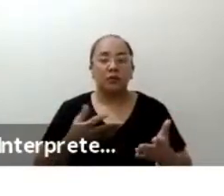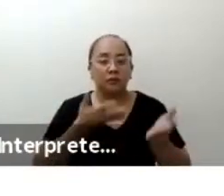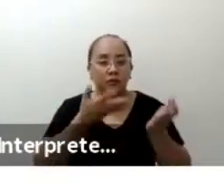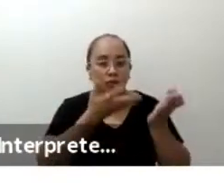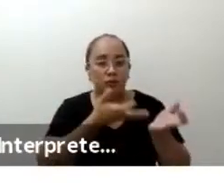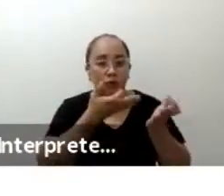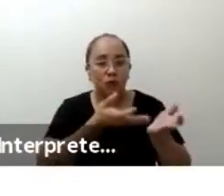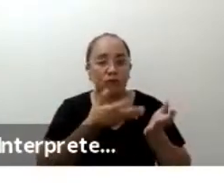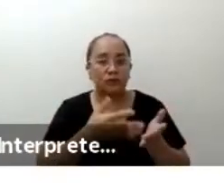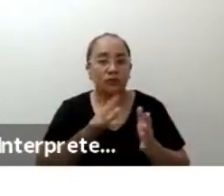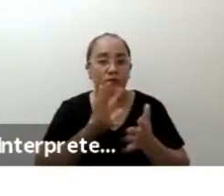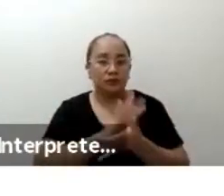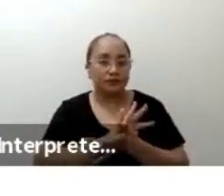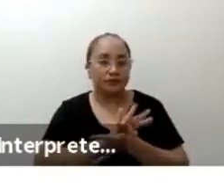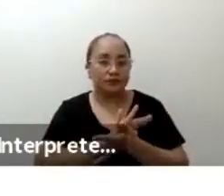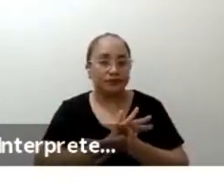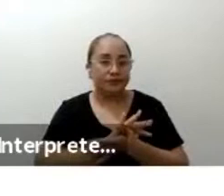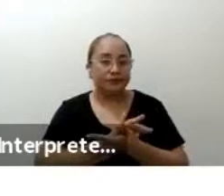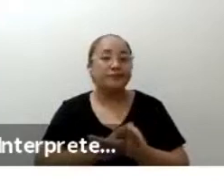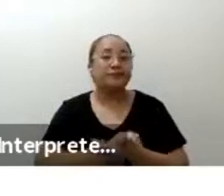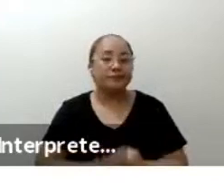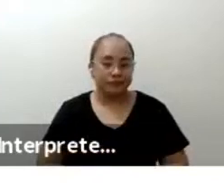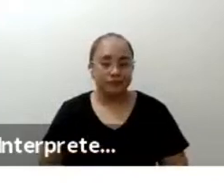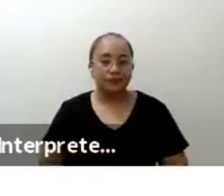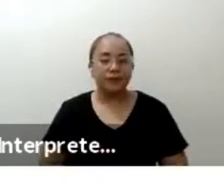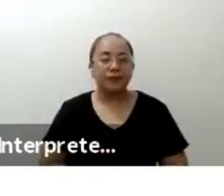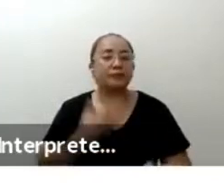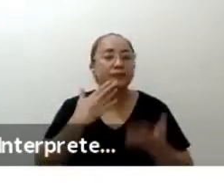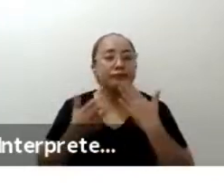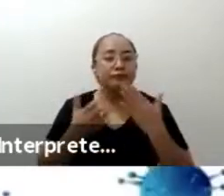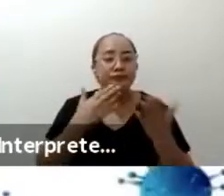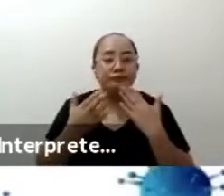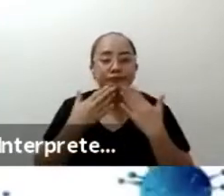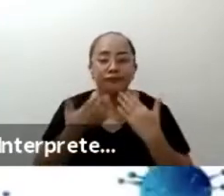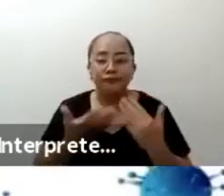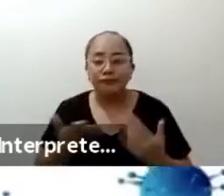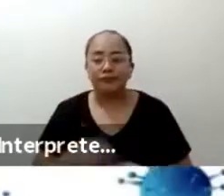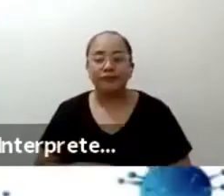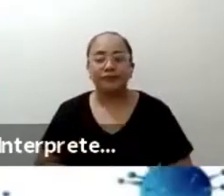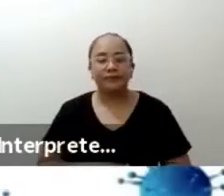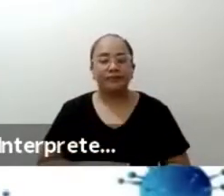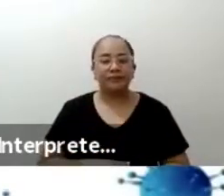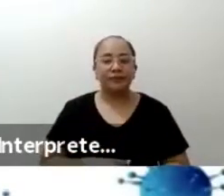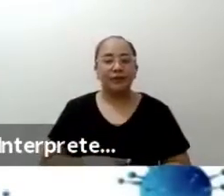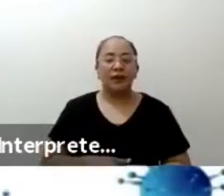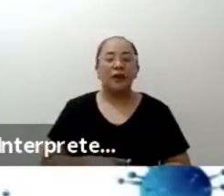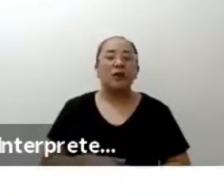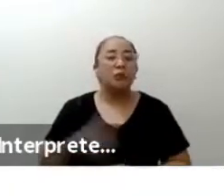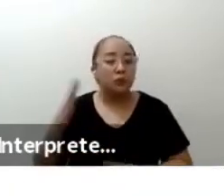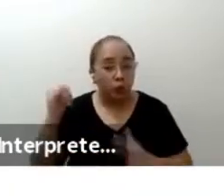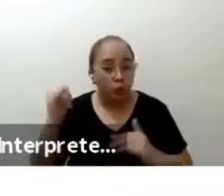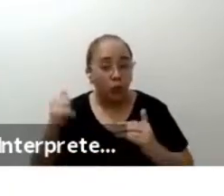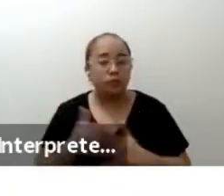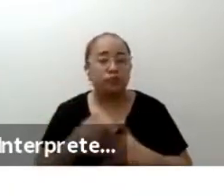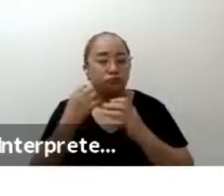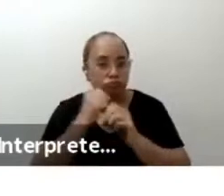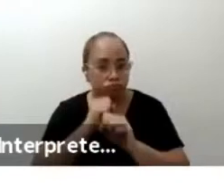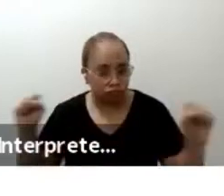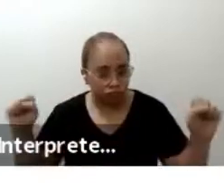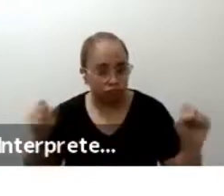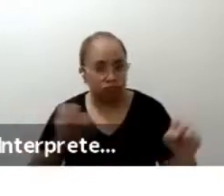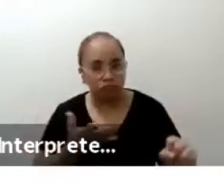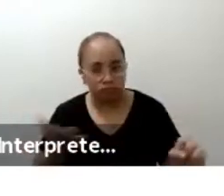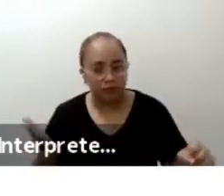itong COVID-19 pandemic. Maraming salamat sa inyong lahat at sana ay ligtas kayong